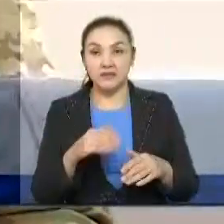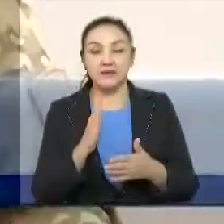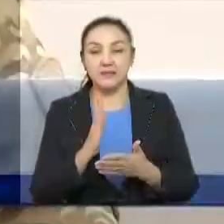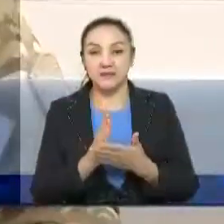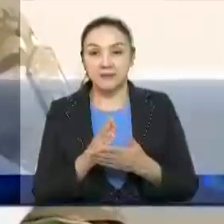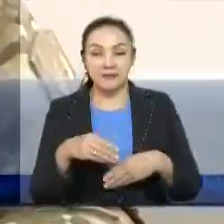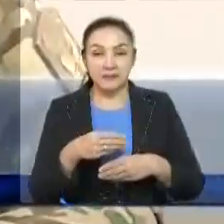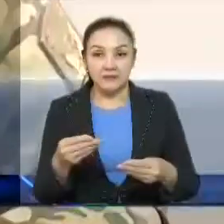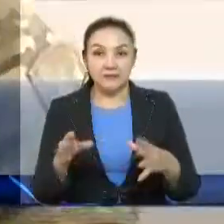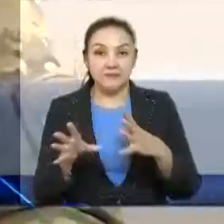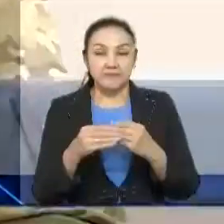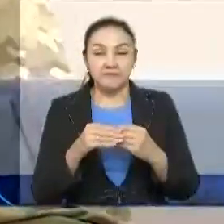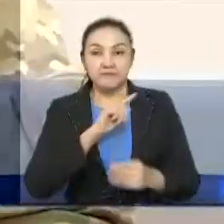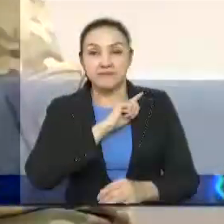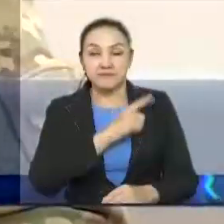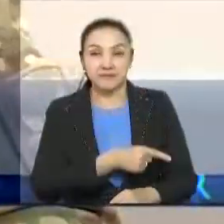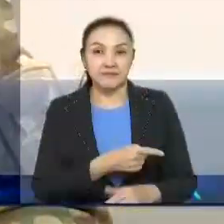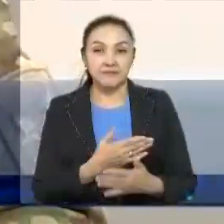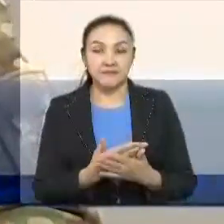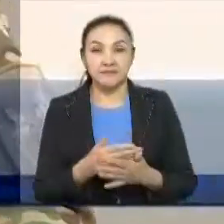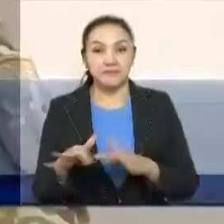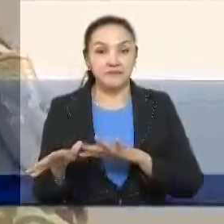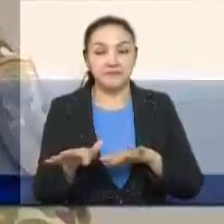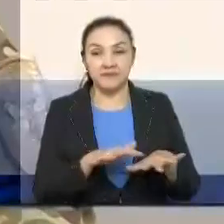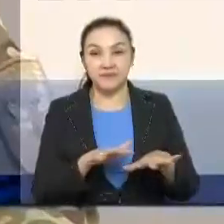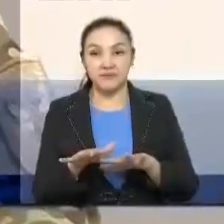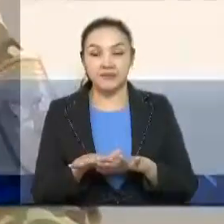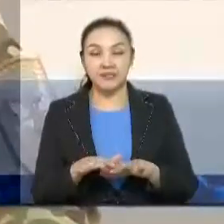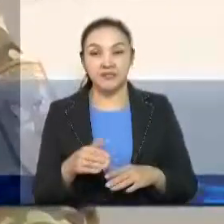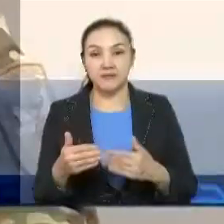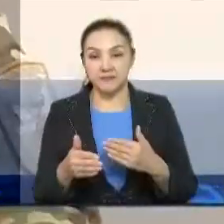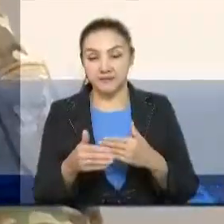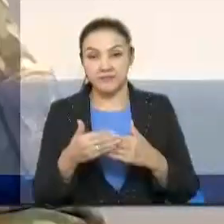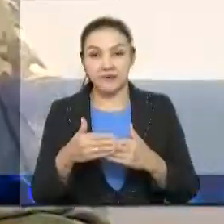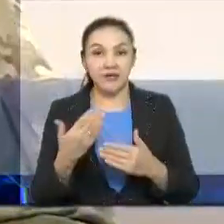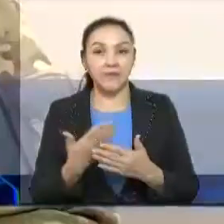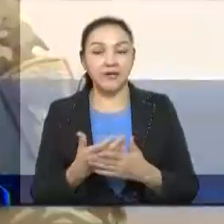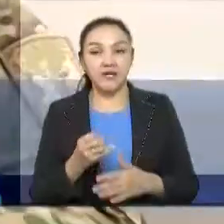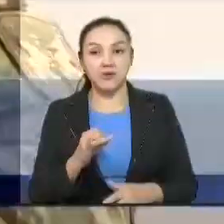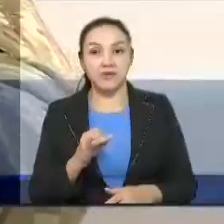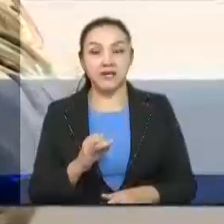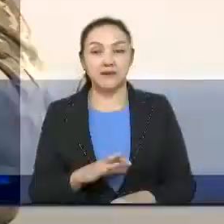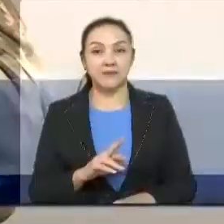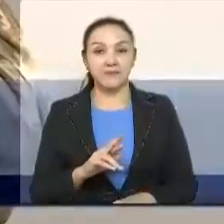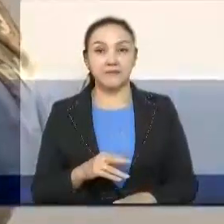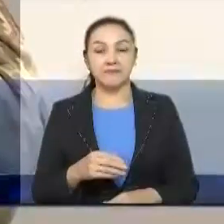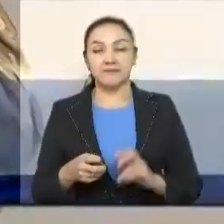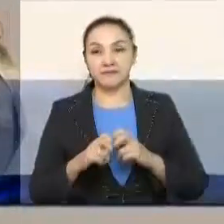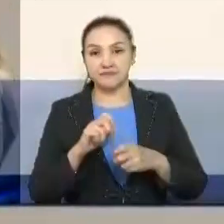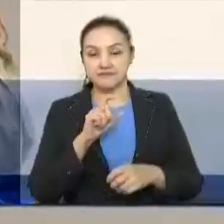предлагается совместно усилить профилактические рейды с привлечением мер административного воздействия к